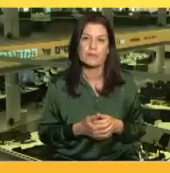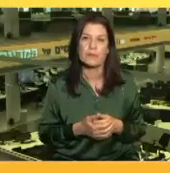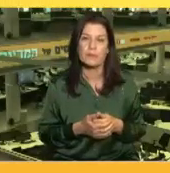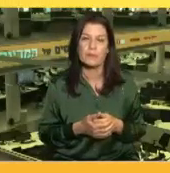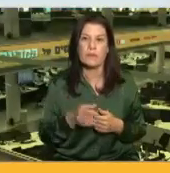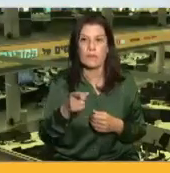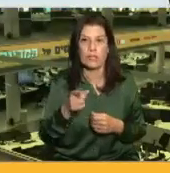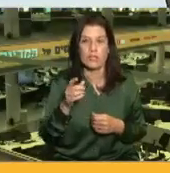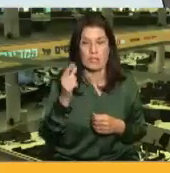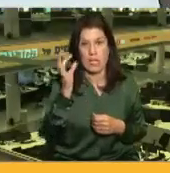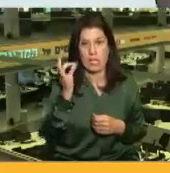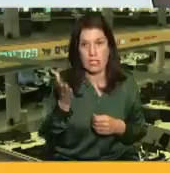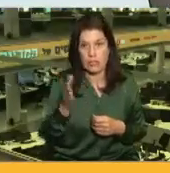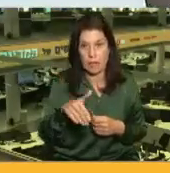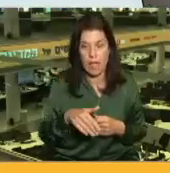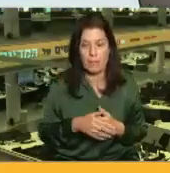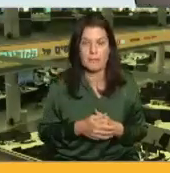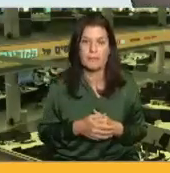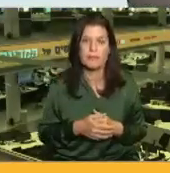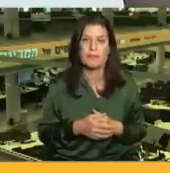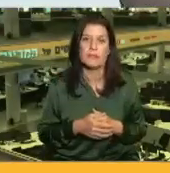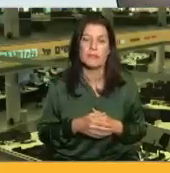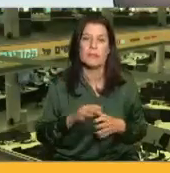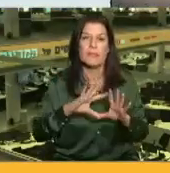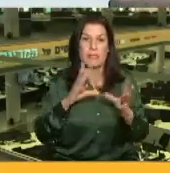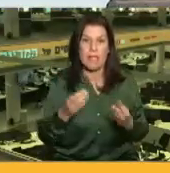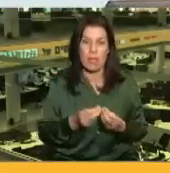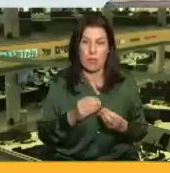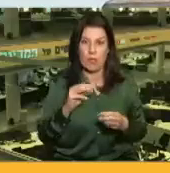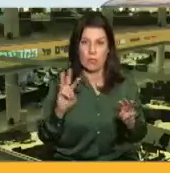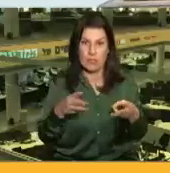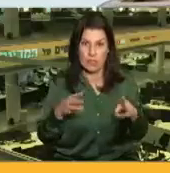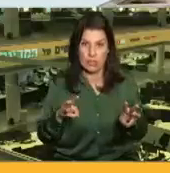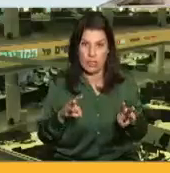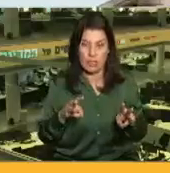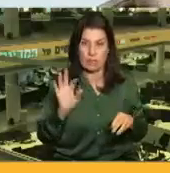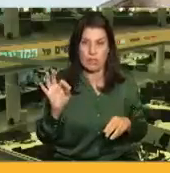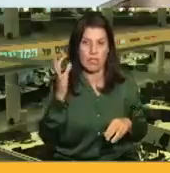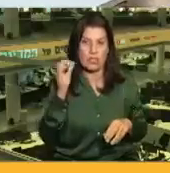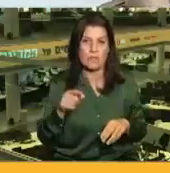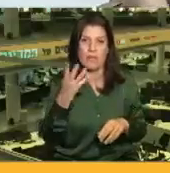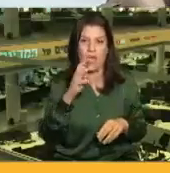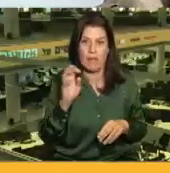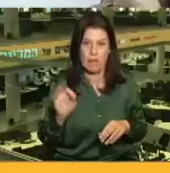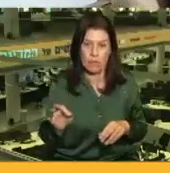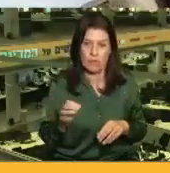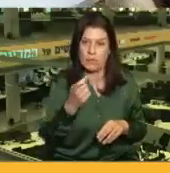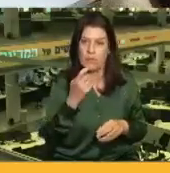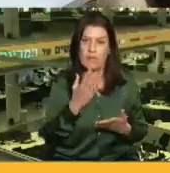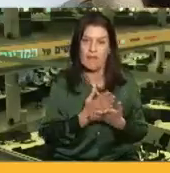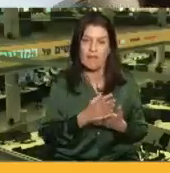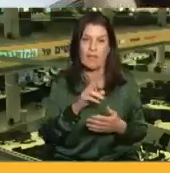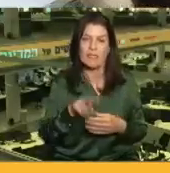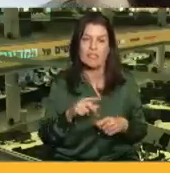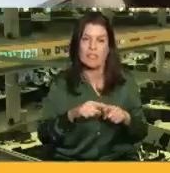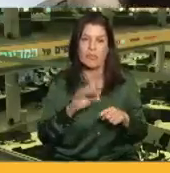אישה, למרות שזאת להקה. מסך השירים שנכנסים לפליי שבהן יש נשים הוא 40%. זאת אומרת שכבר כאן יש סוג של,